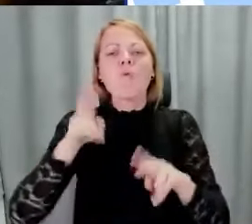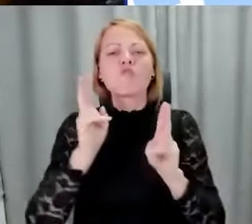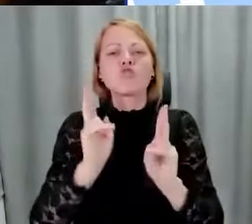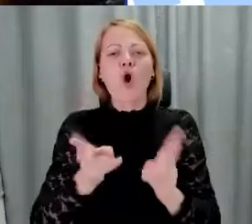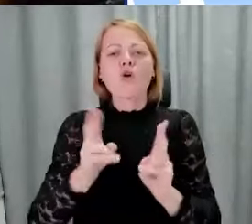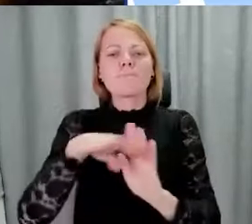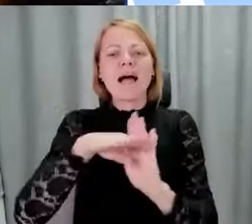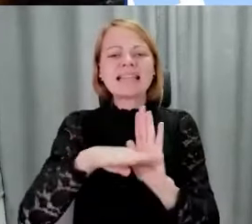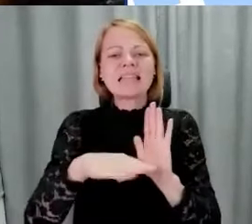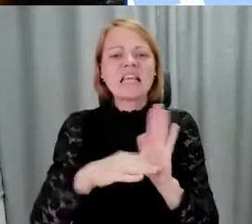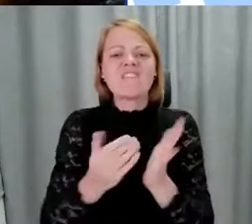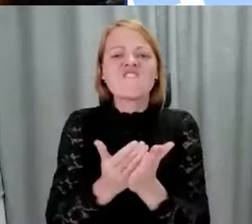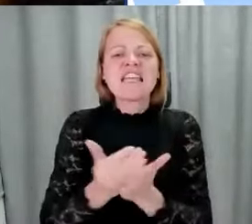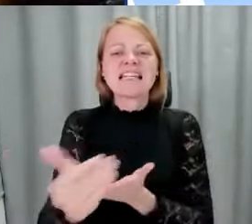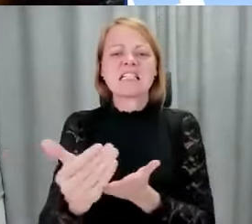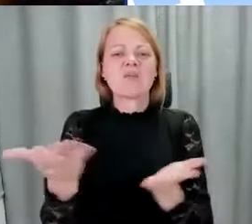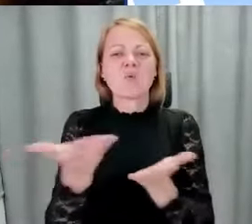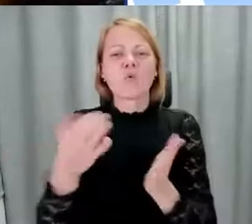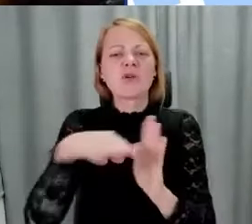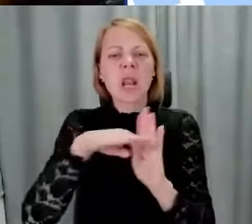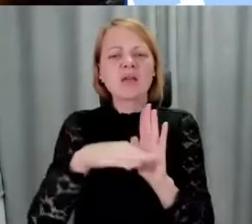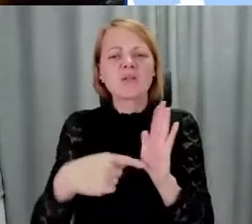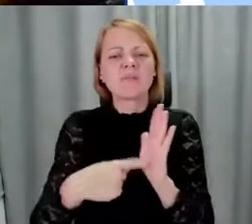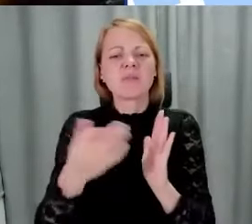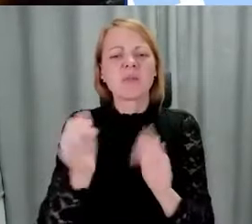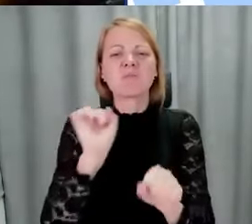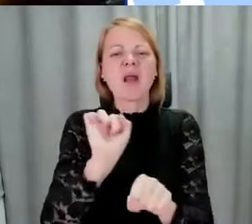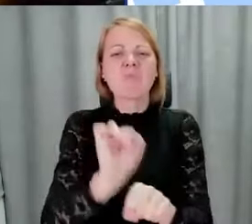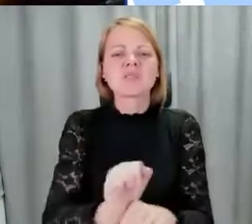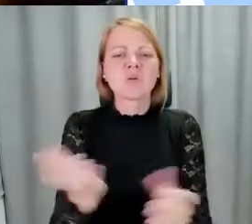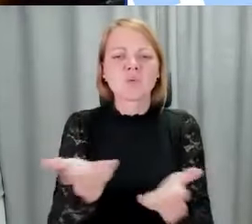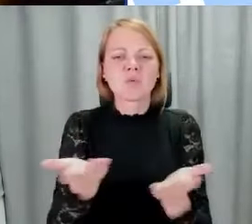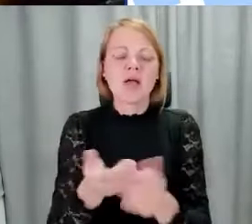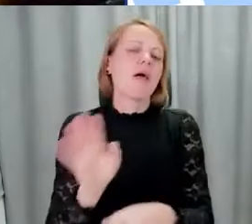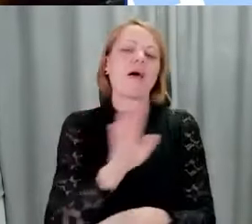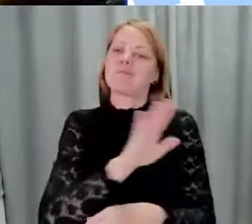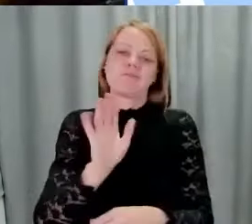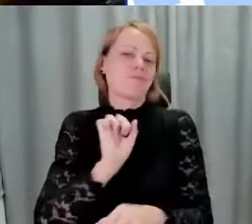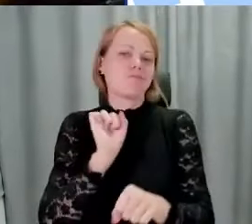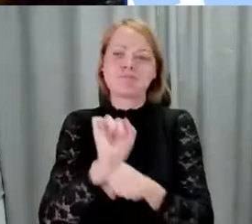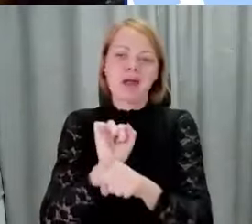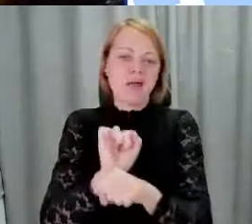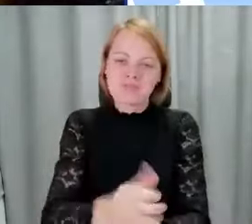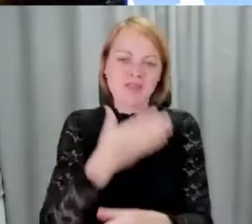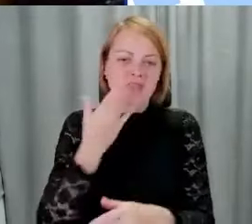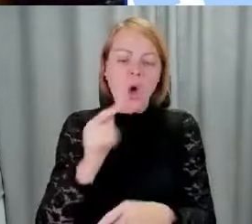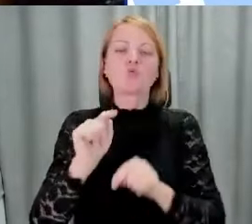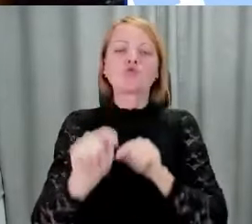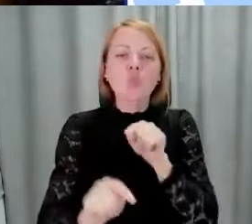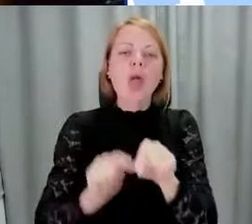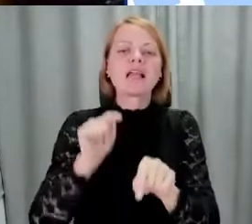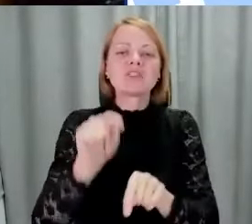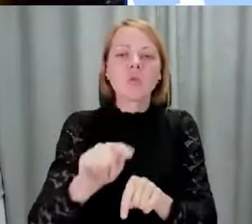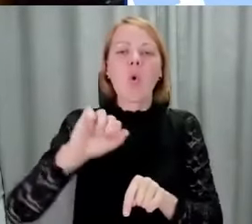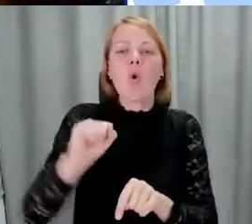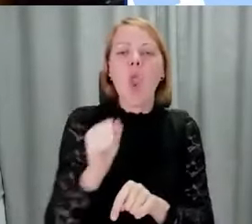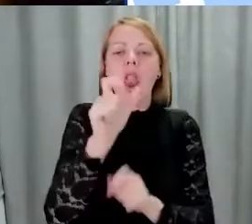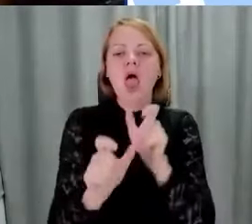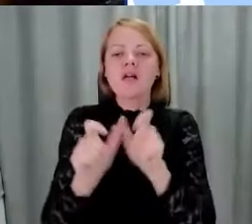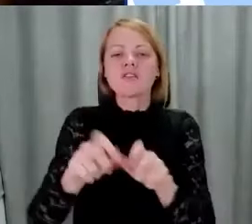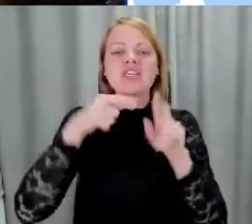virzību? Viņš nebremzē. Mēs ejam vienkārši soli solī ar kolēģiem no iekšlietu